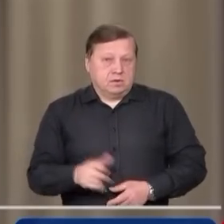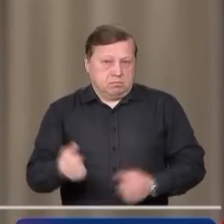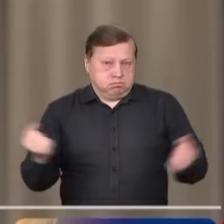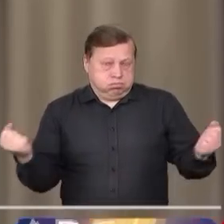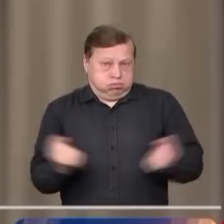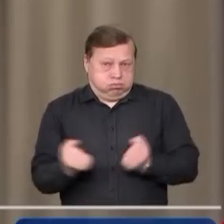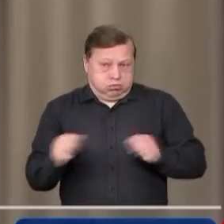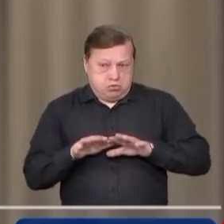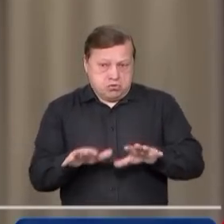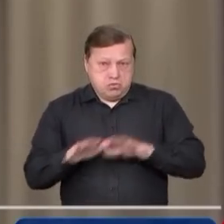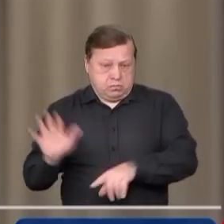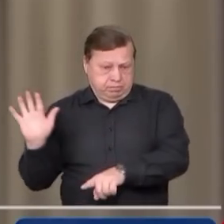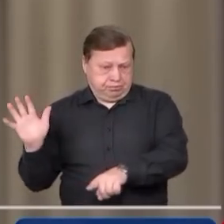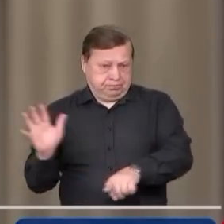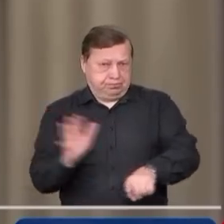potężny pakiet.